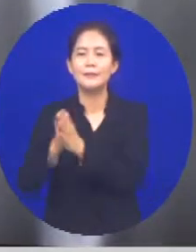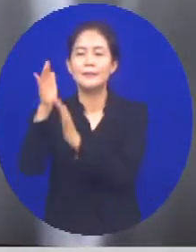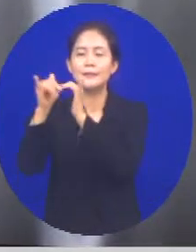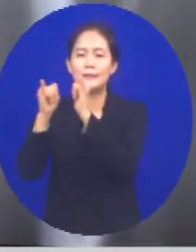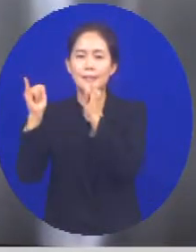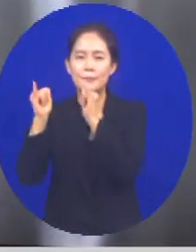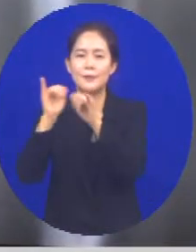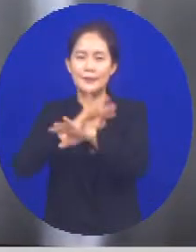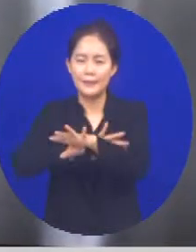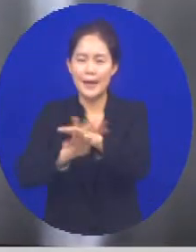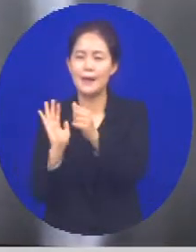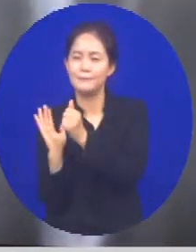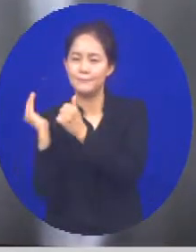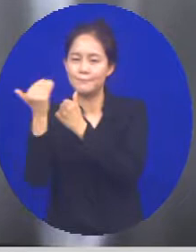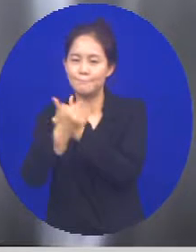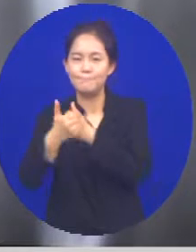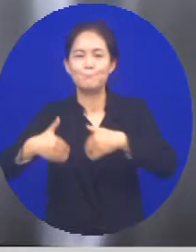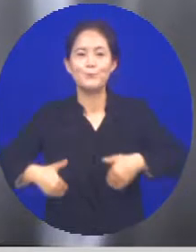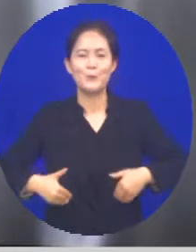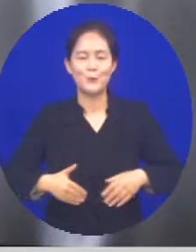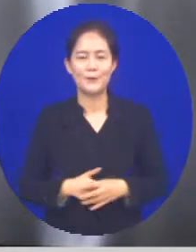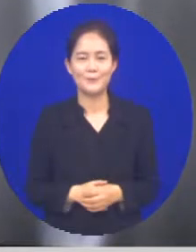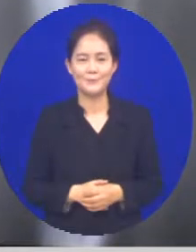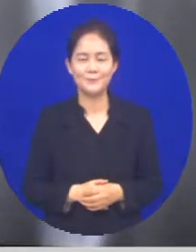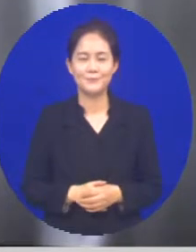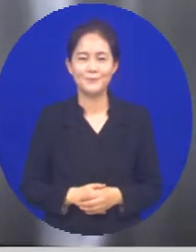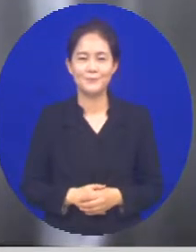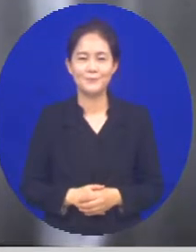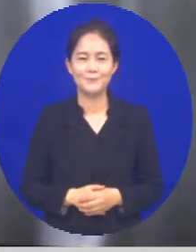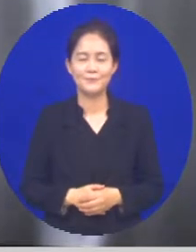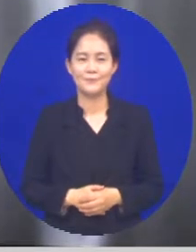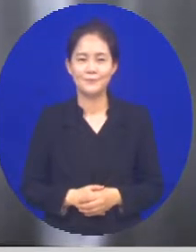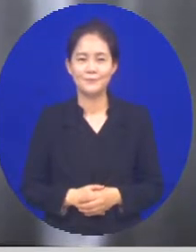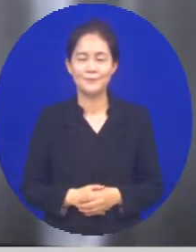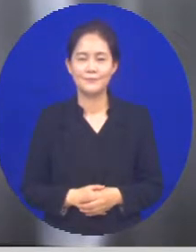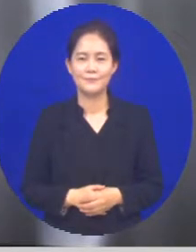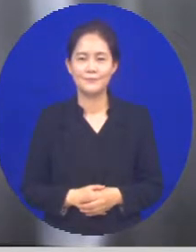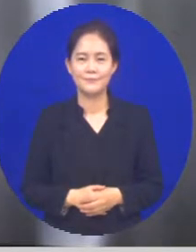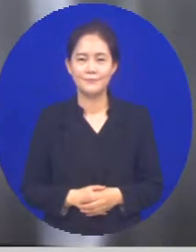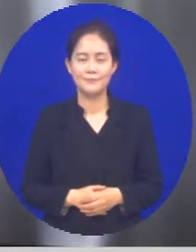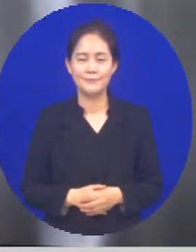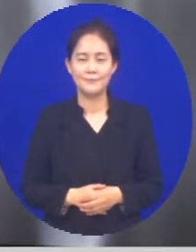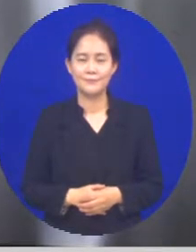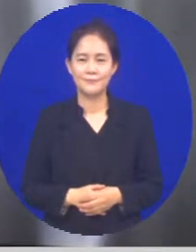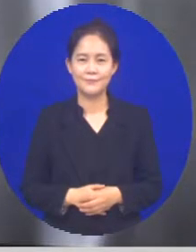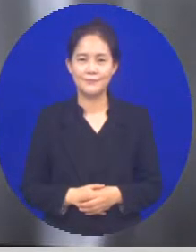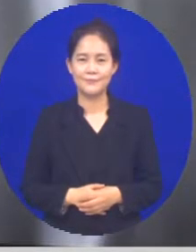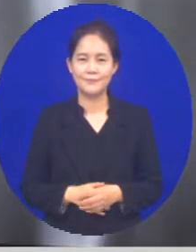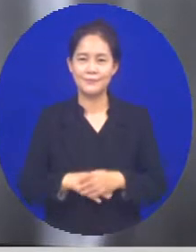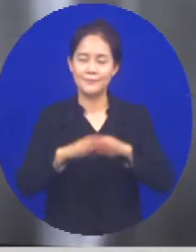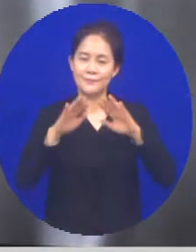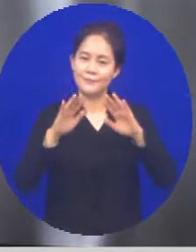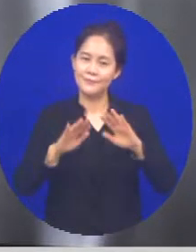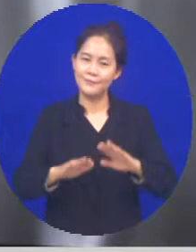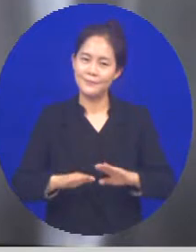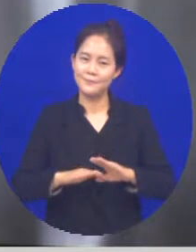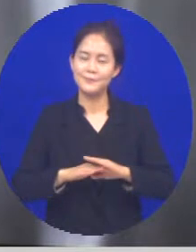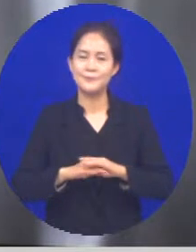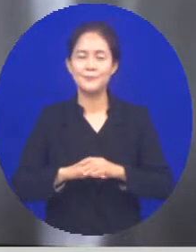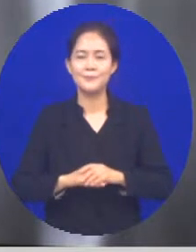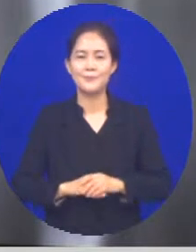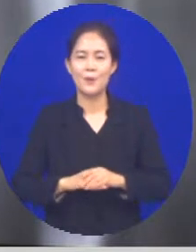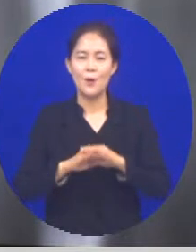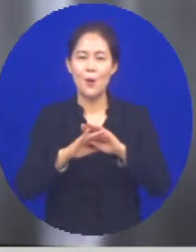함 써 모으고 이렇게 아아 해야 된다 아 아 아 아 아 아 아 악 느낌에서 야 아 아